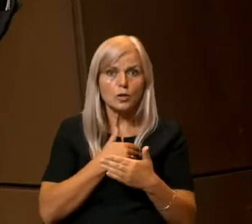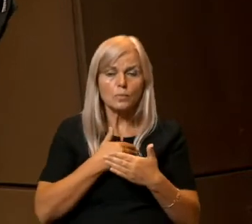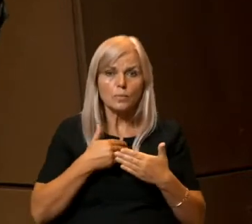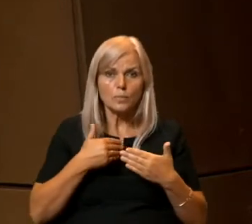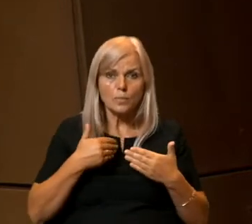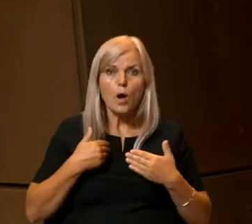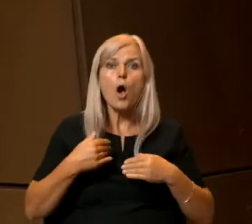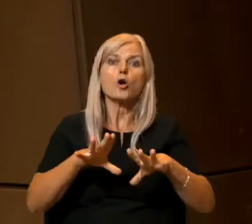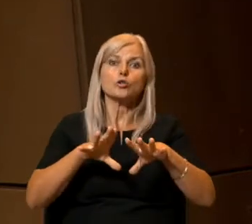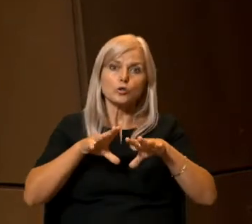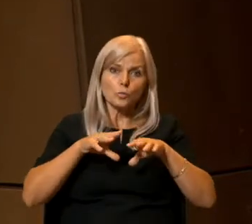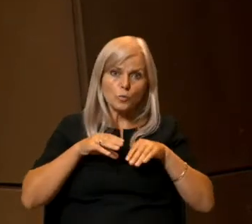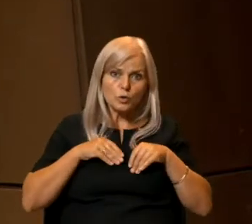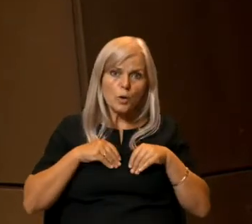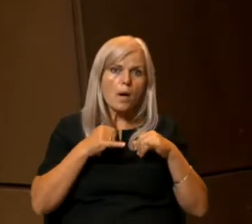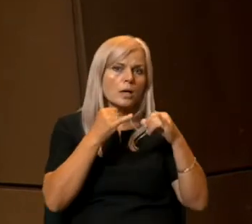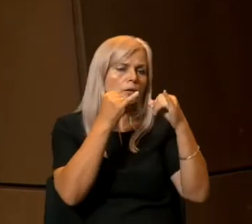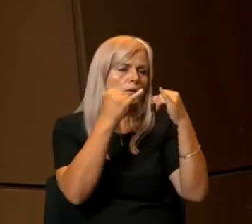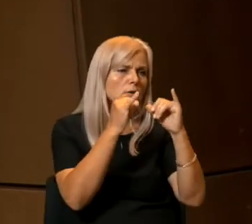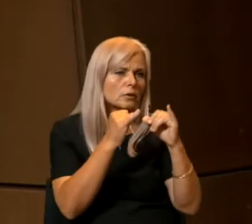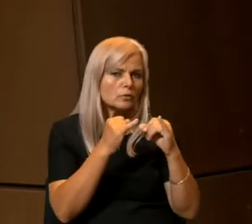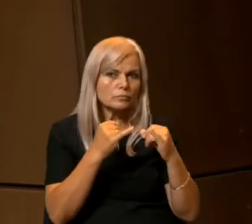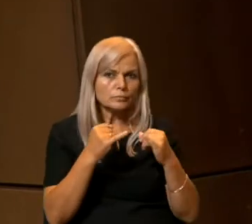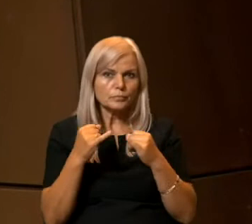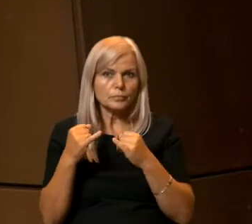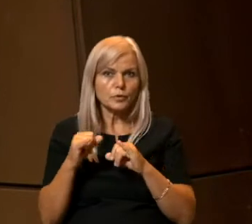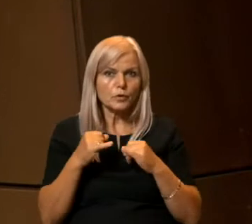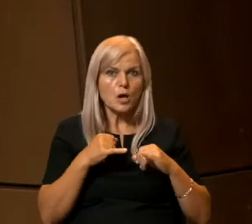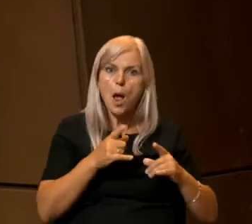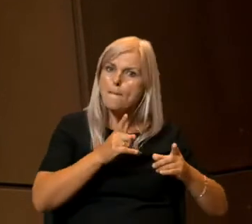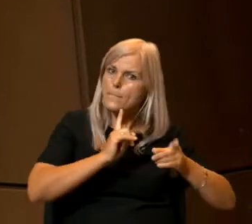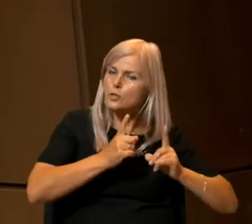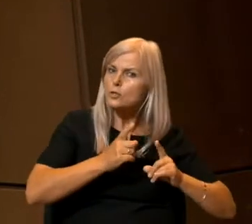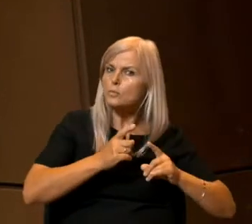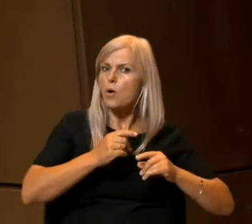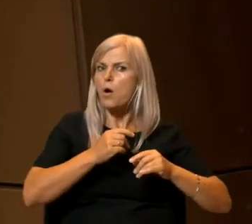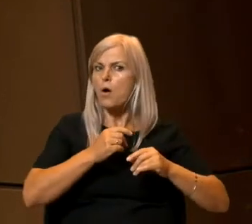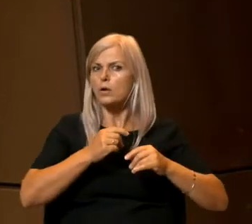uzyskujemy innowacje i przyspieszenie, to